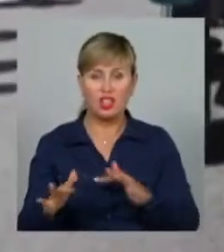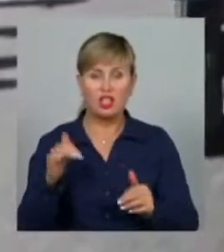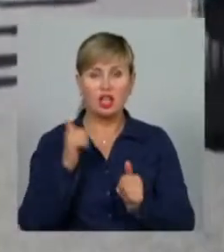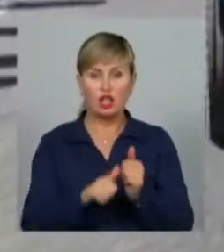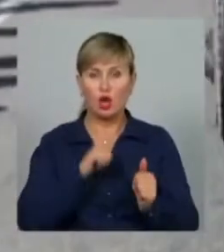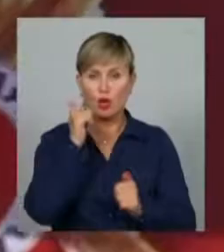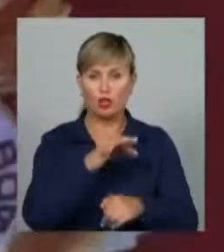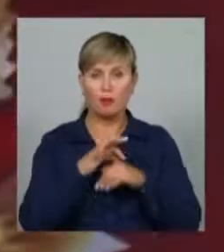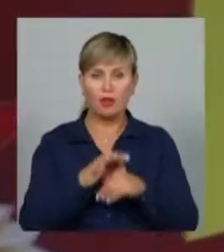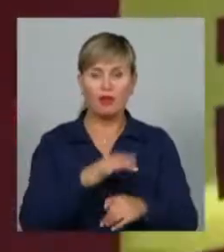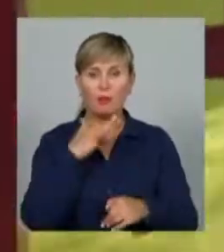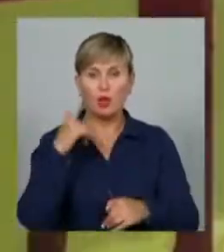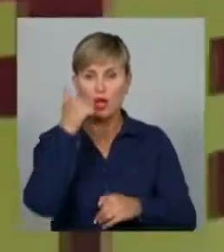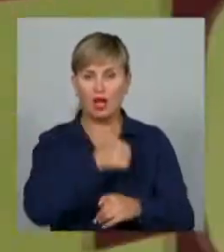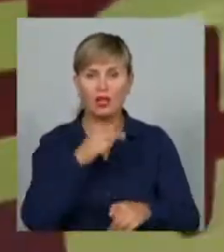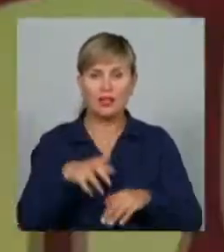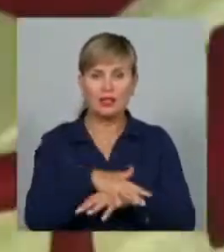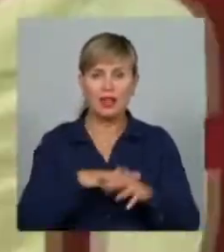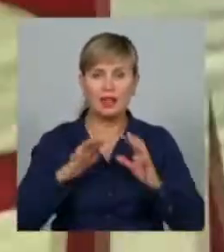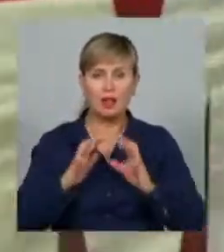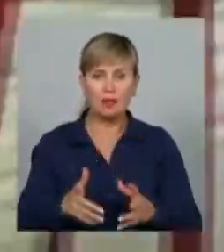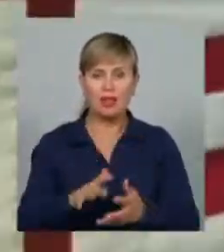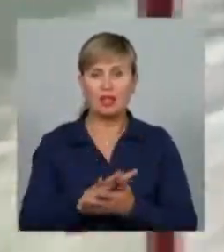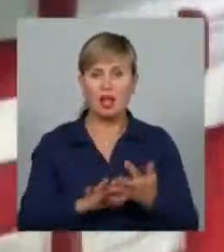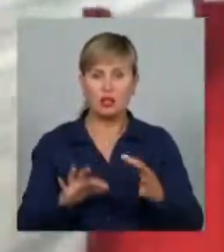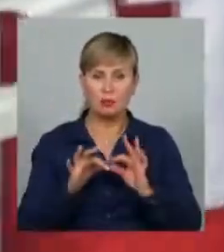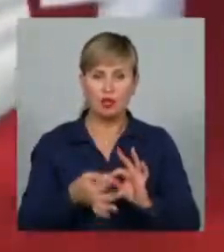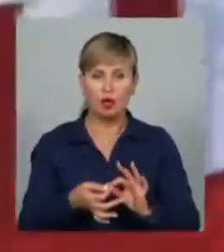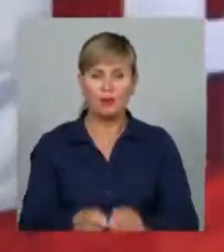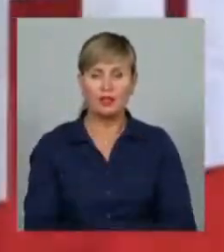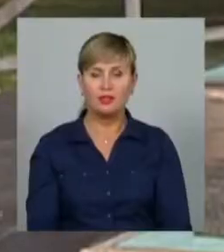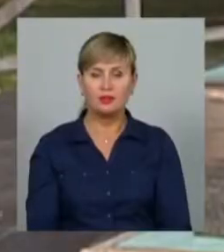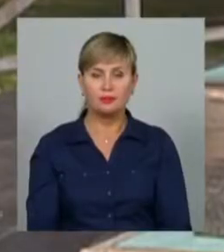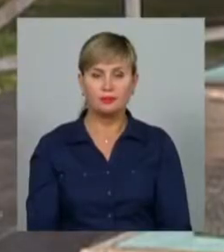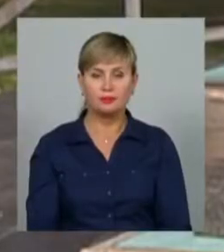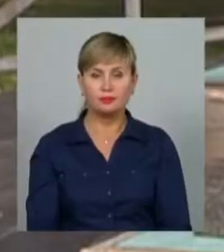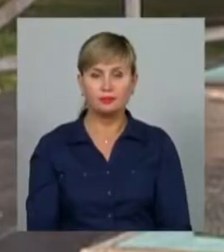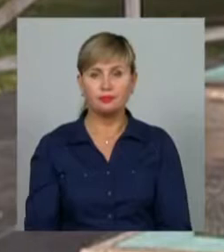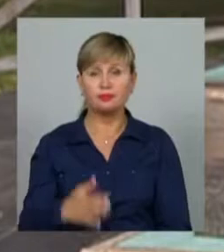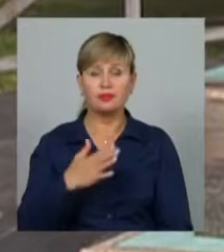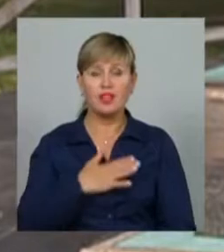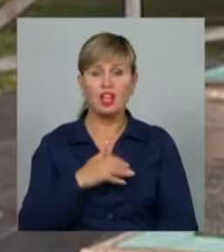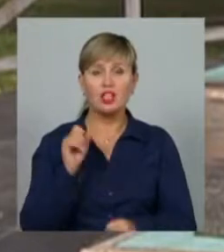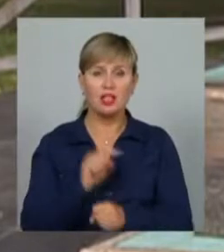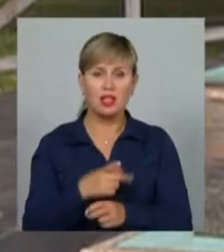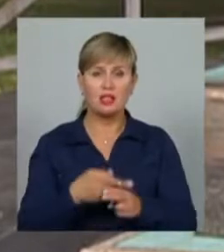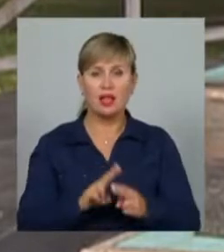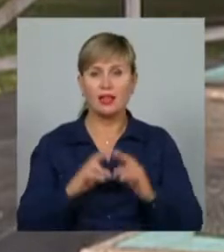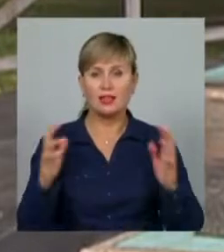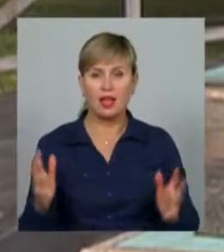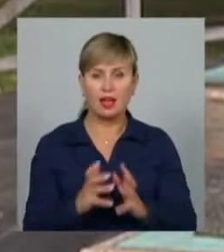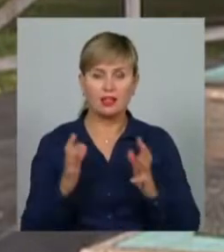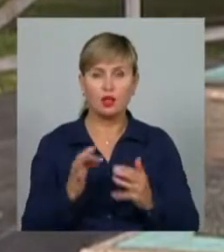ежегодно проводимое во многих городах и странах мира, репортаж Романа Нощенко. Наша задача – это сохранить о